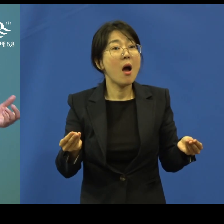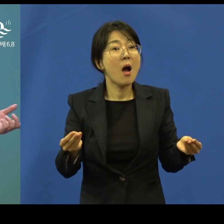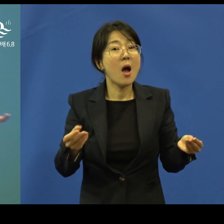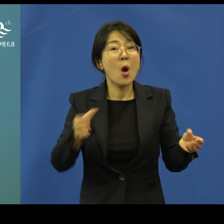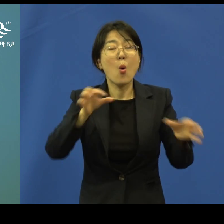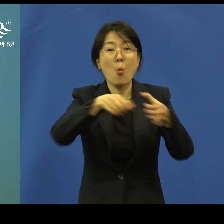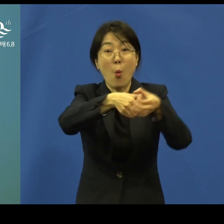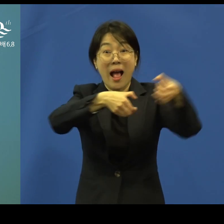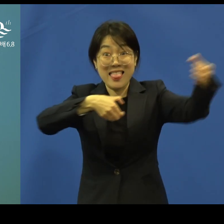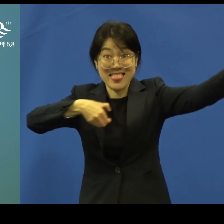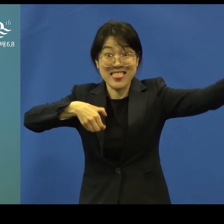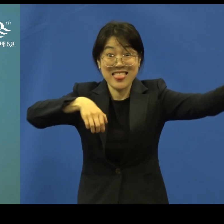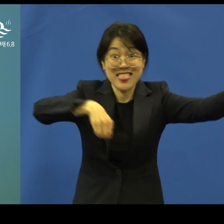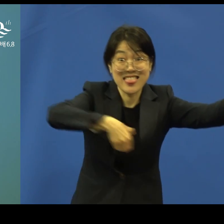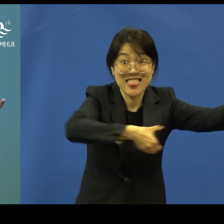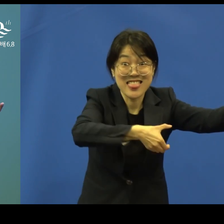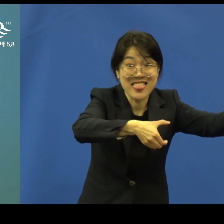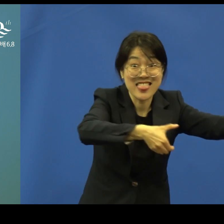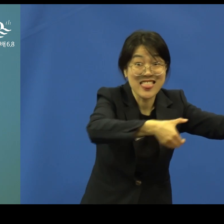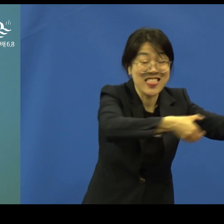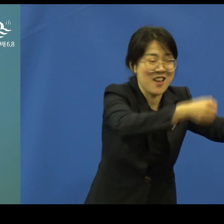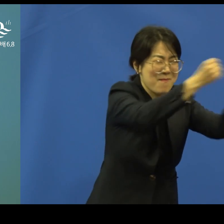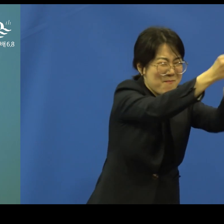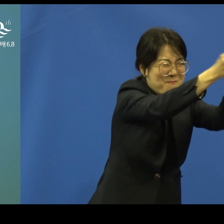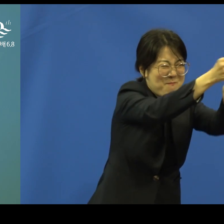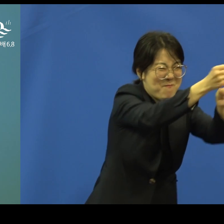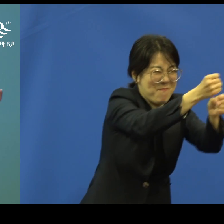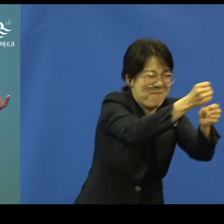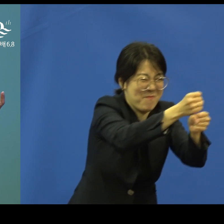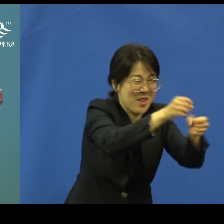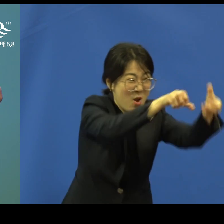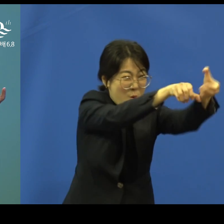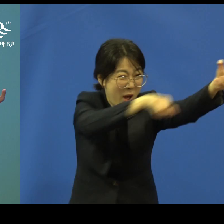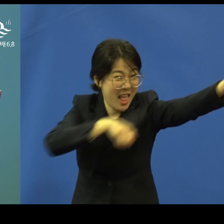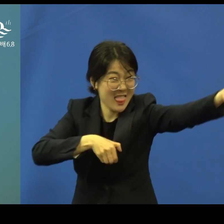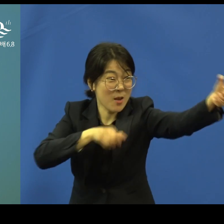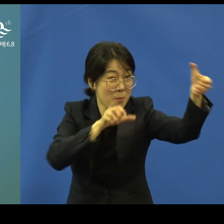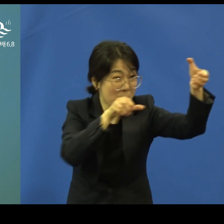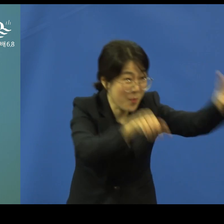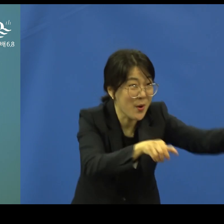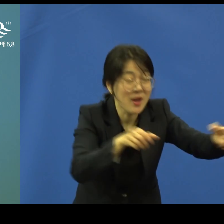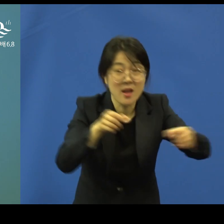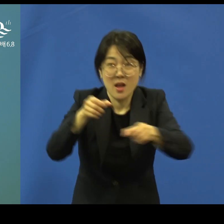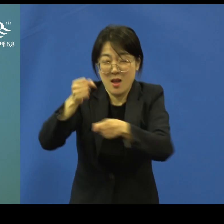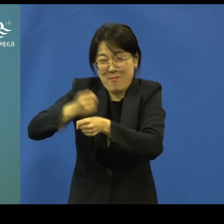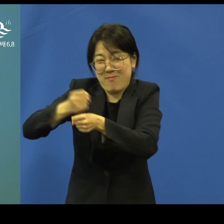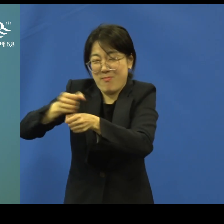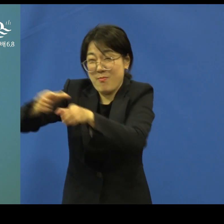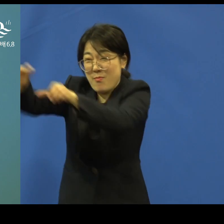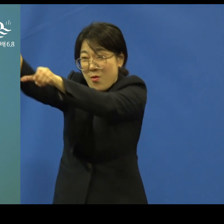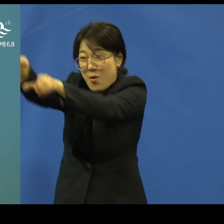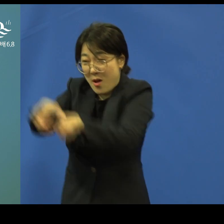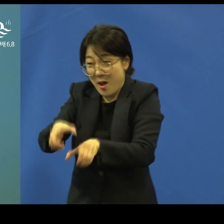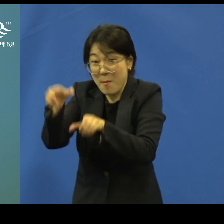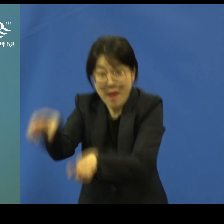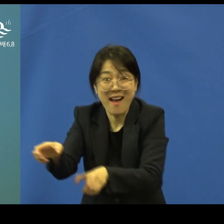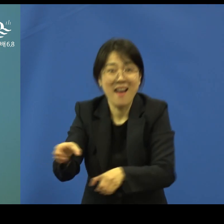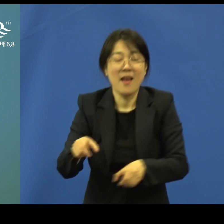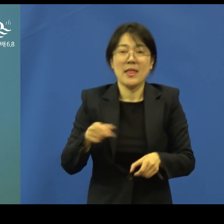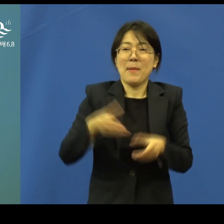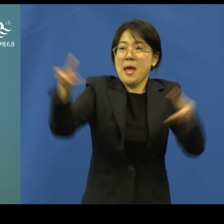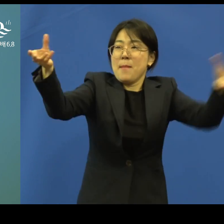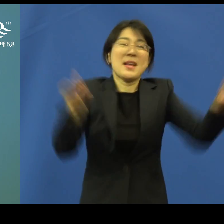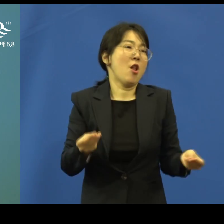그게 18km 20 몇 킬로 이런 먼 거리에서 계속 이렇게 유입되다 보면 오픈되어